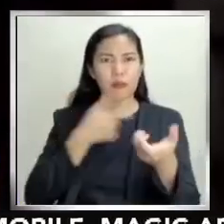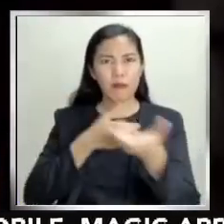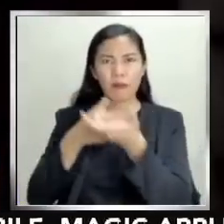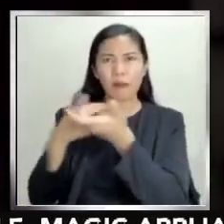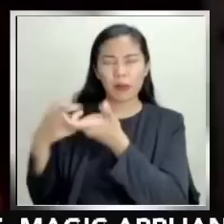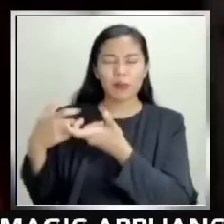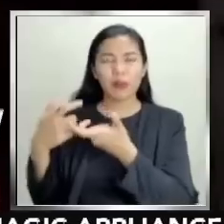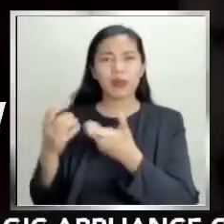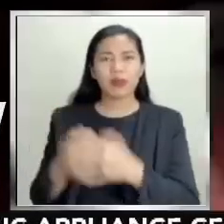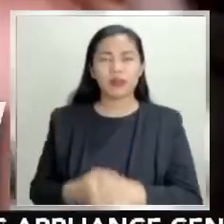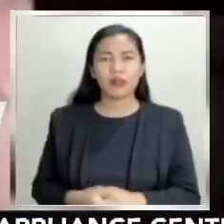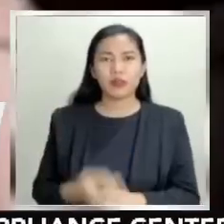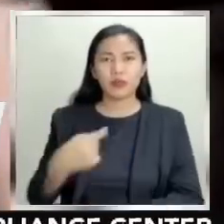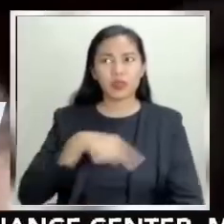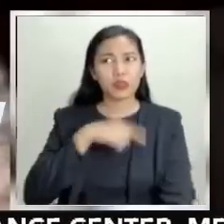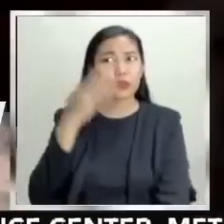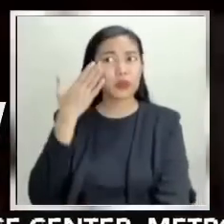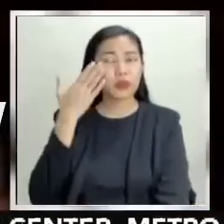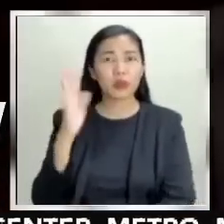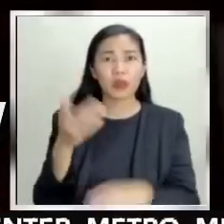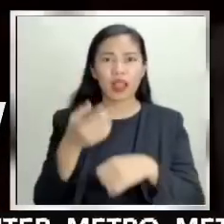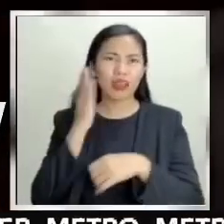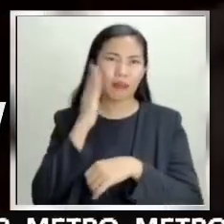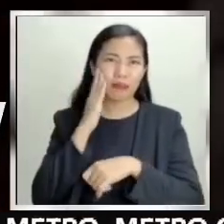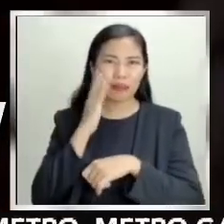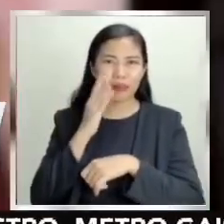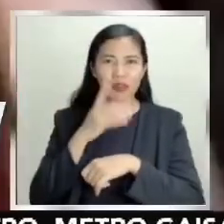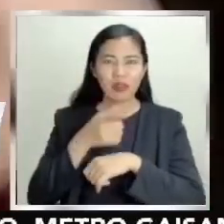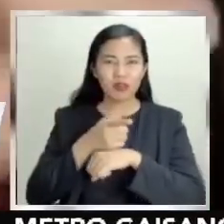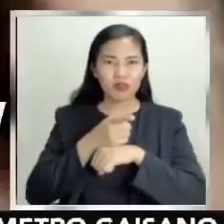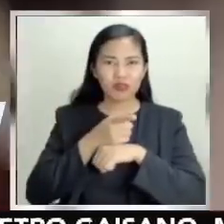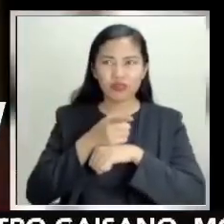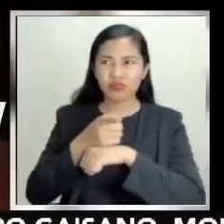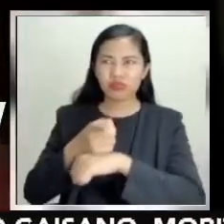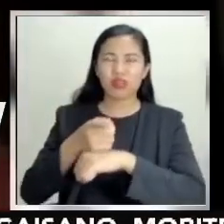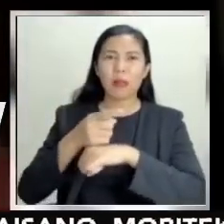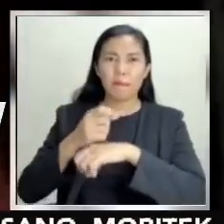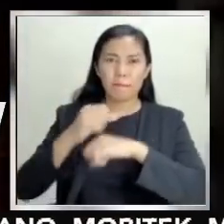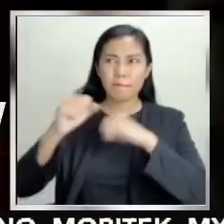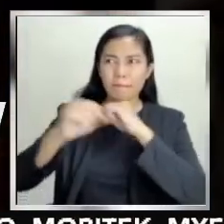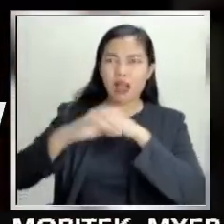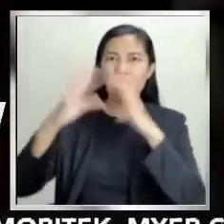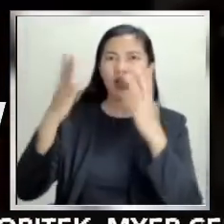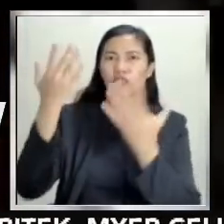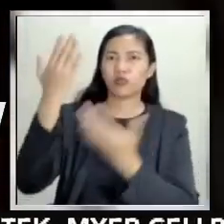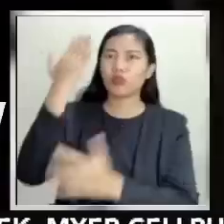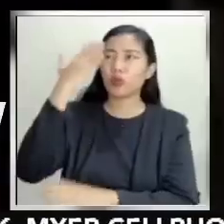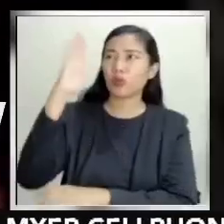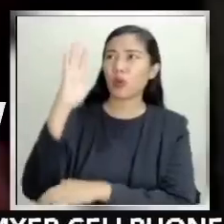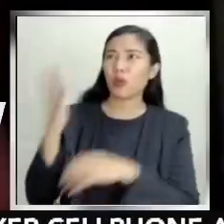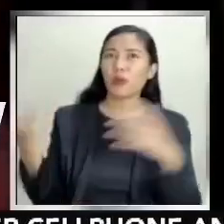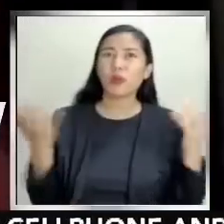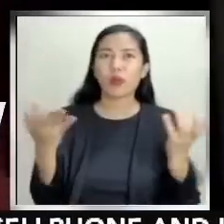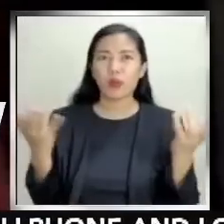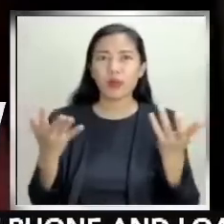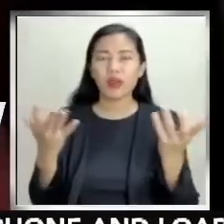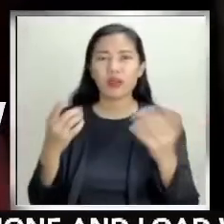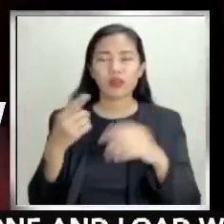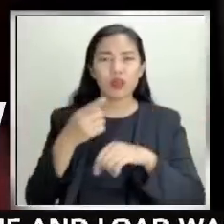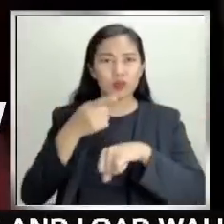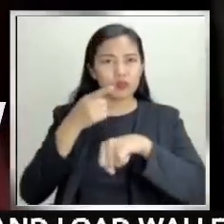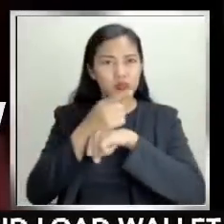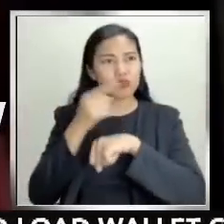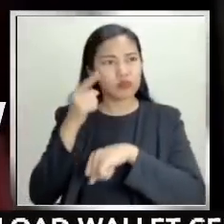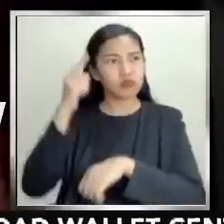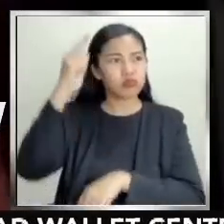po ng tangke. Yung tira po ng tangke, saka yung tira po ng jet. Kasi kung saan-saan na po